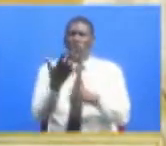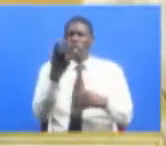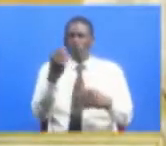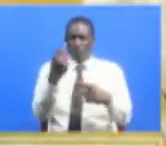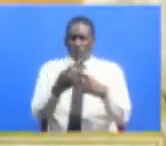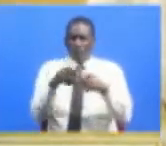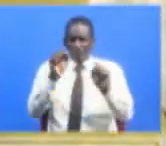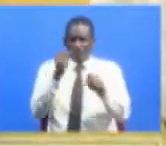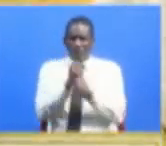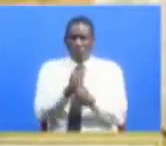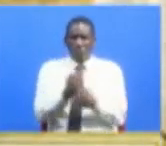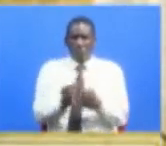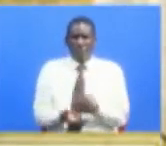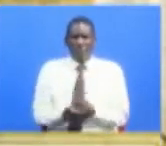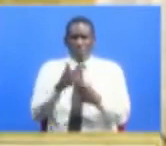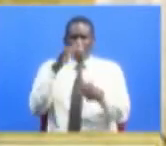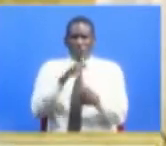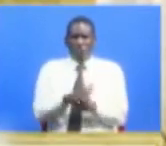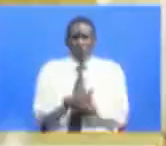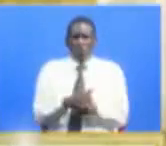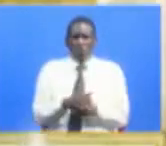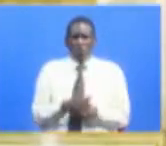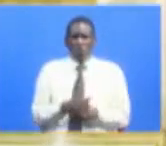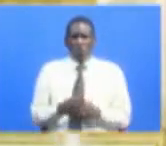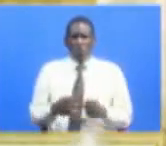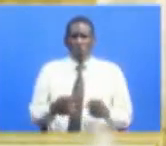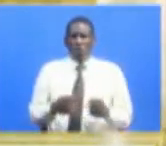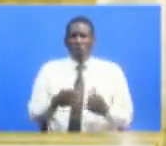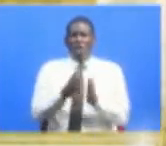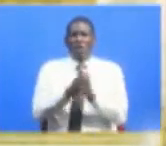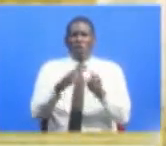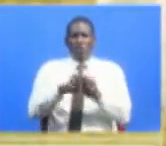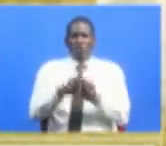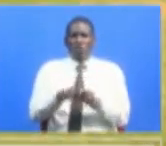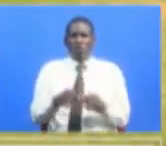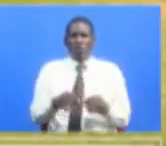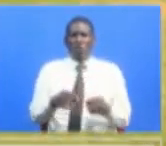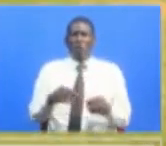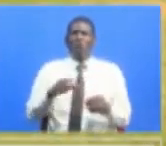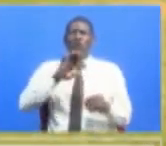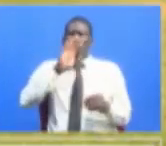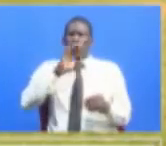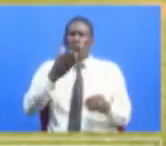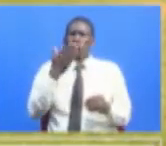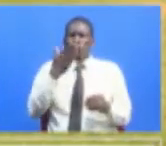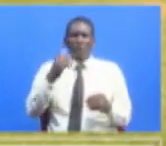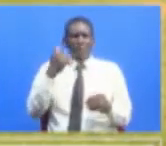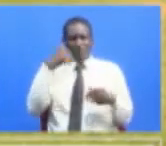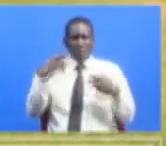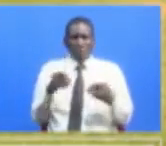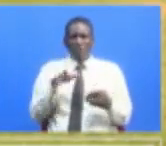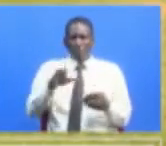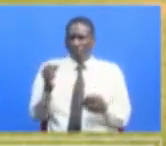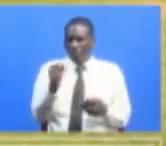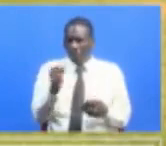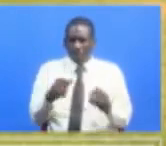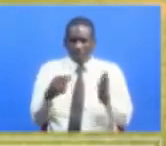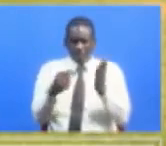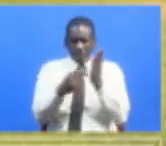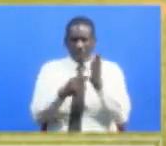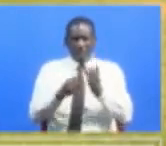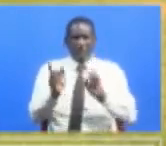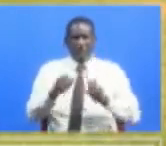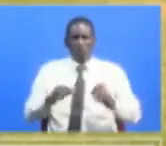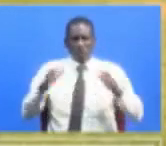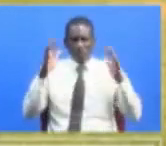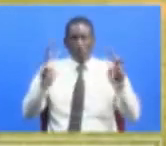helps with so much cardiovascular, prostate and diabetic. At their age, technique is not really a